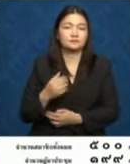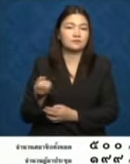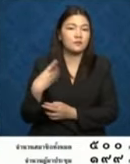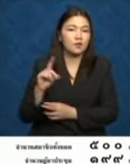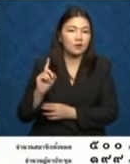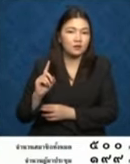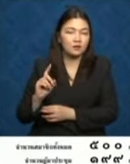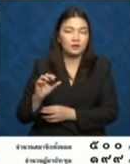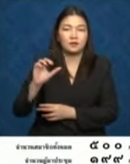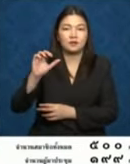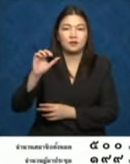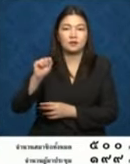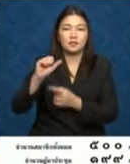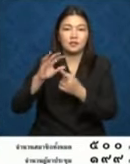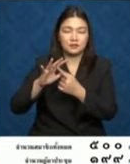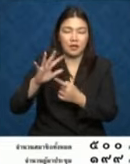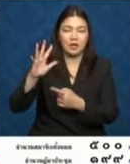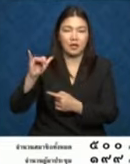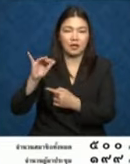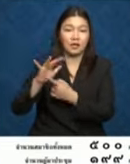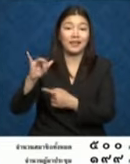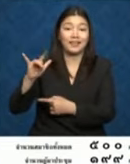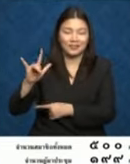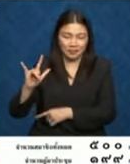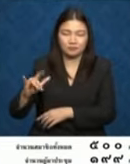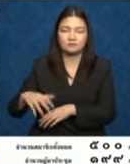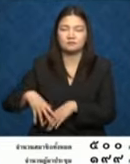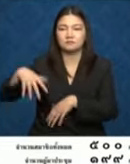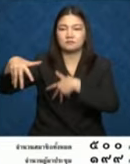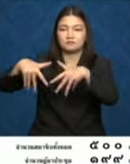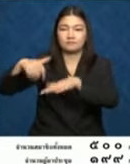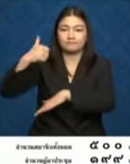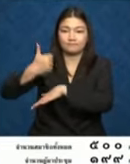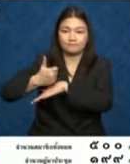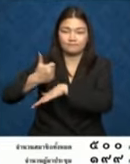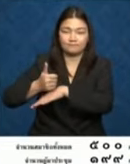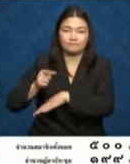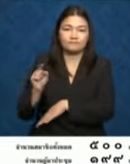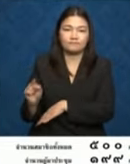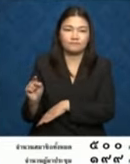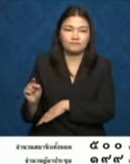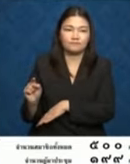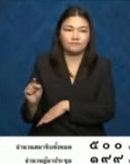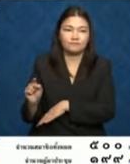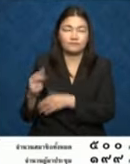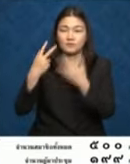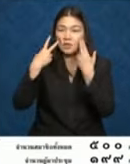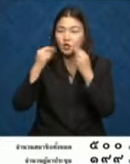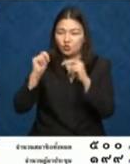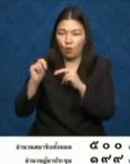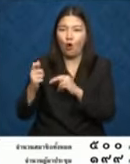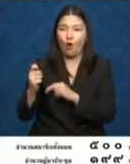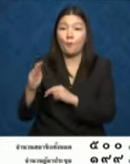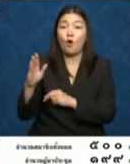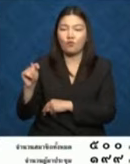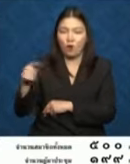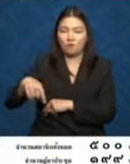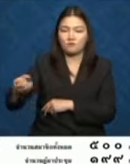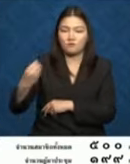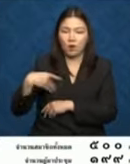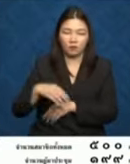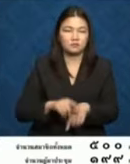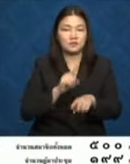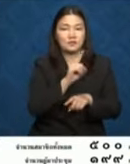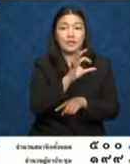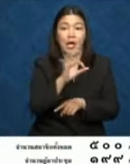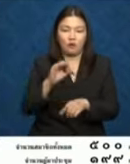นายสายันงวงช้างนายกเทศมนตรีตำบลแวงใหญ่เรื่องการขอขยายถนนทางหลวง2199สายชน